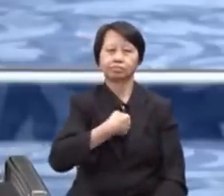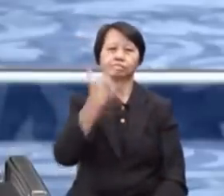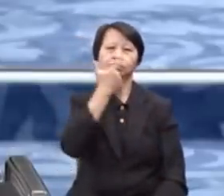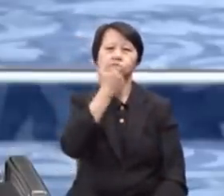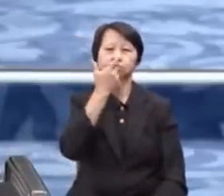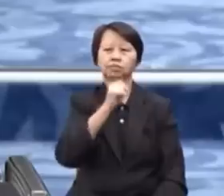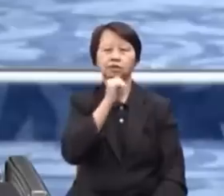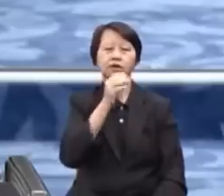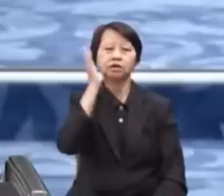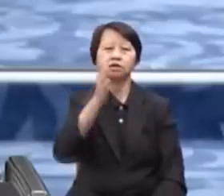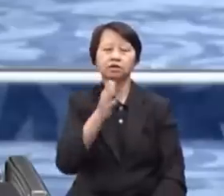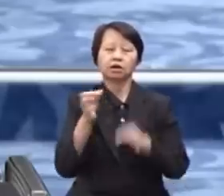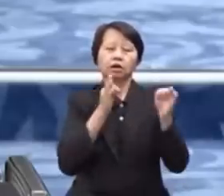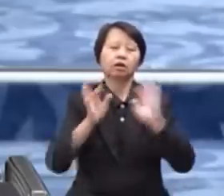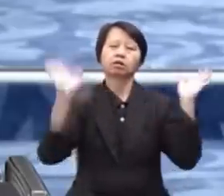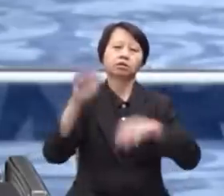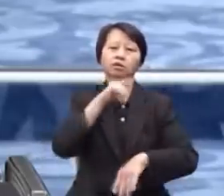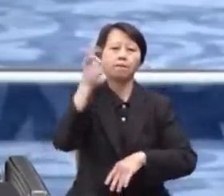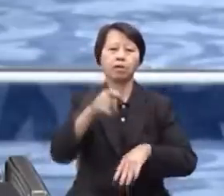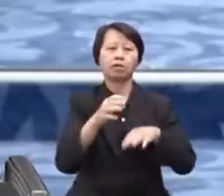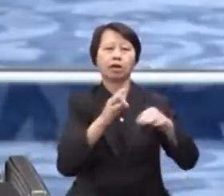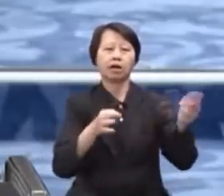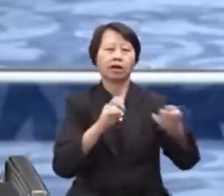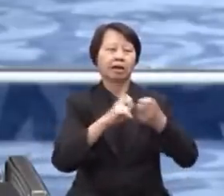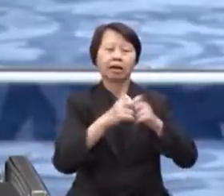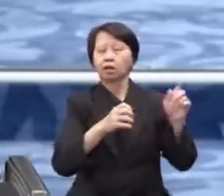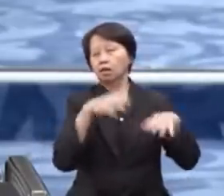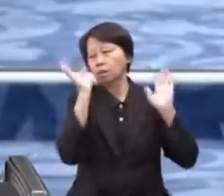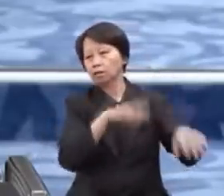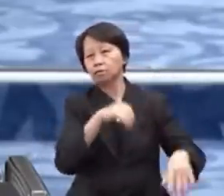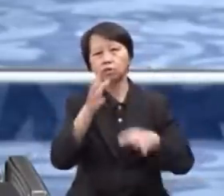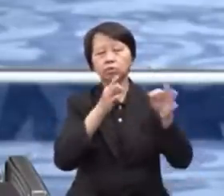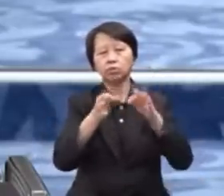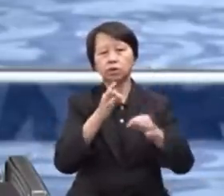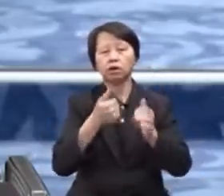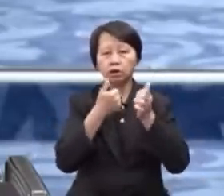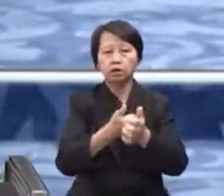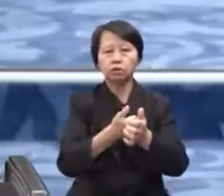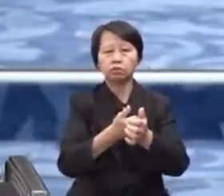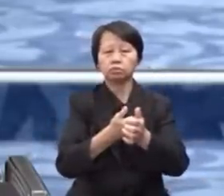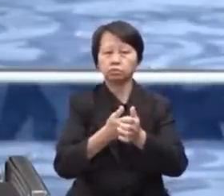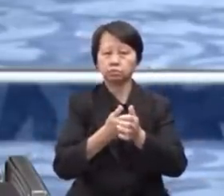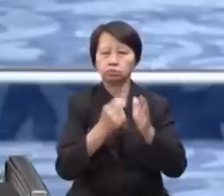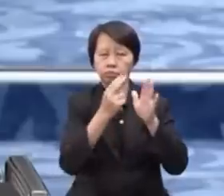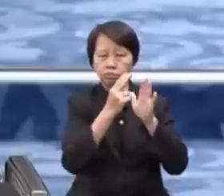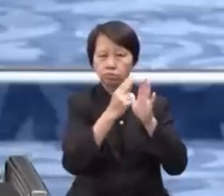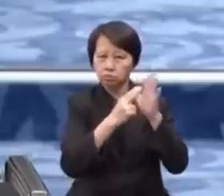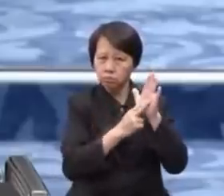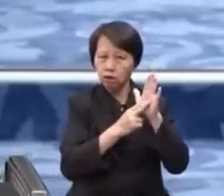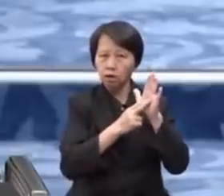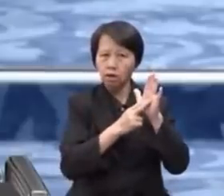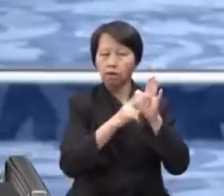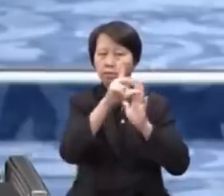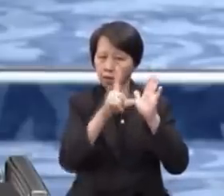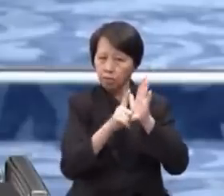tidak akan mengulas tidak akan mengulas lanjut hanya berdasarkan prinsip perbankan yang